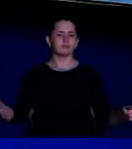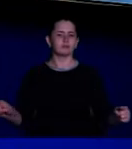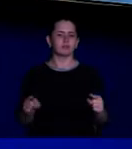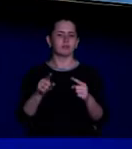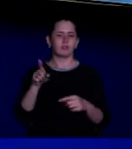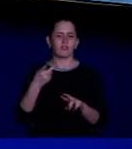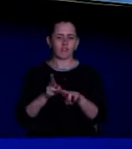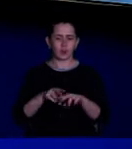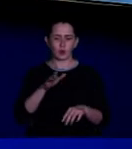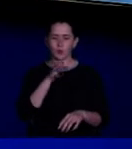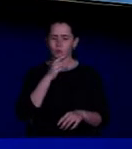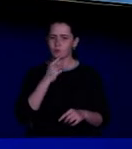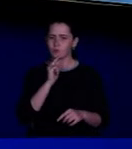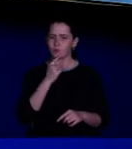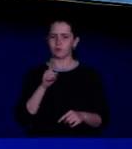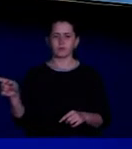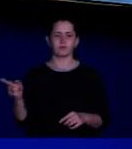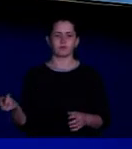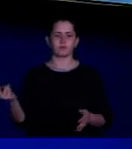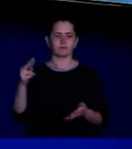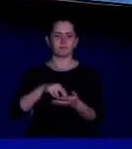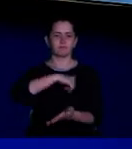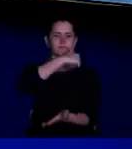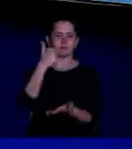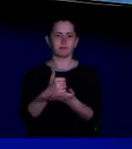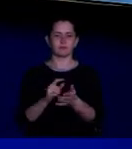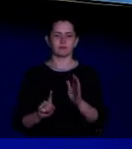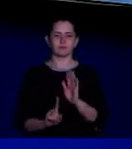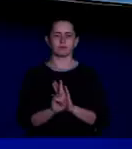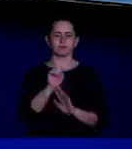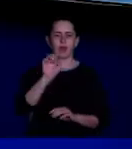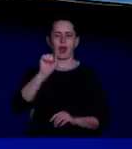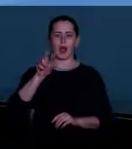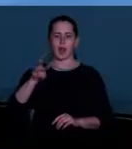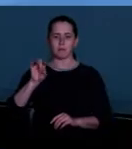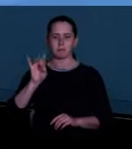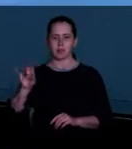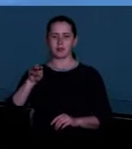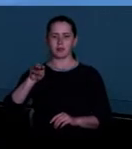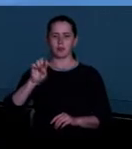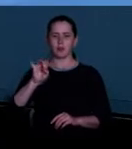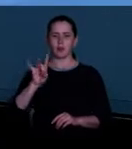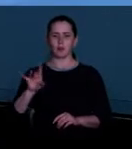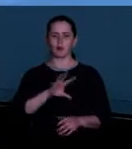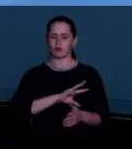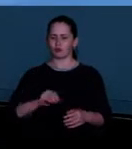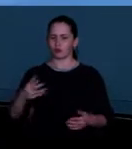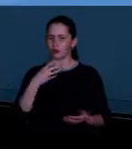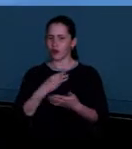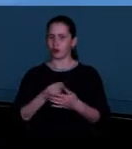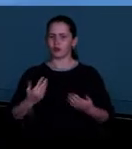В это трудное время на трон встает Сахибкиран Амир Тимур. Всю свою жизнь